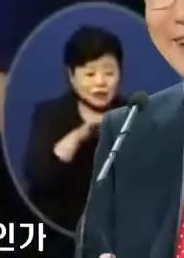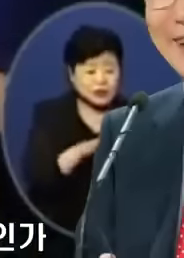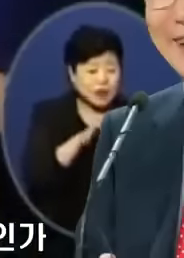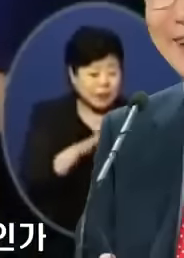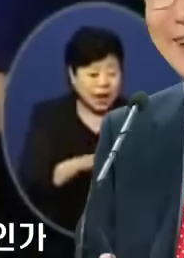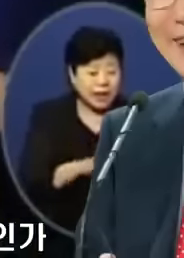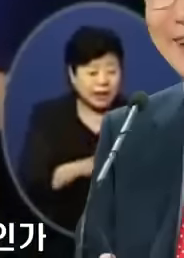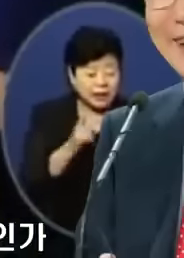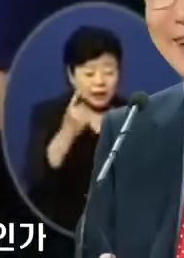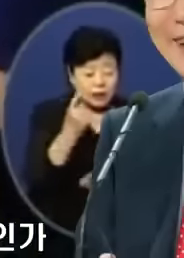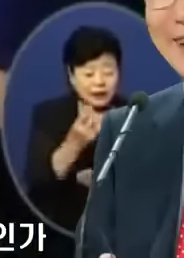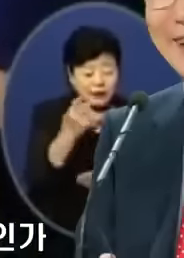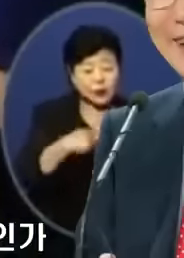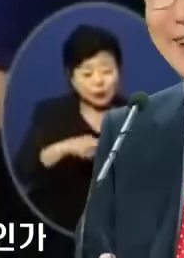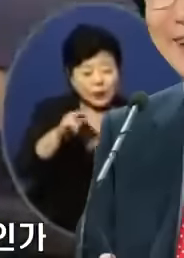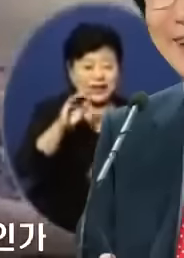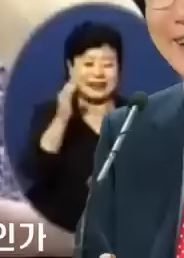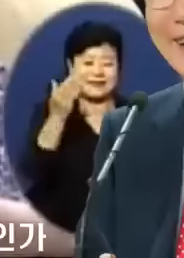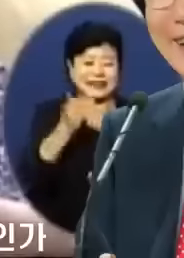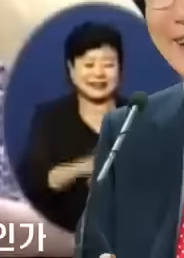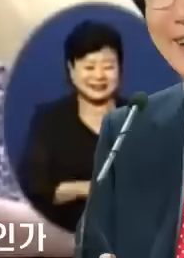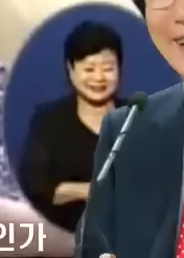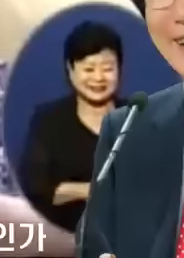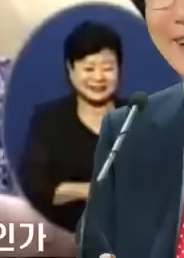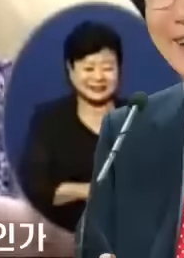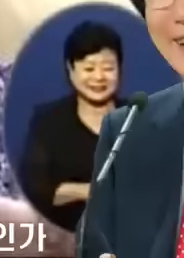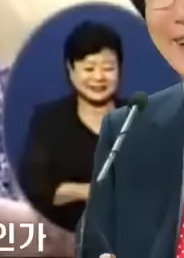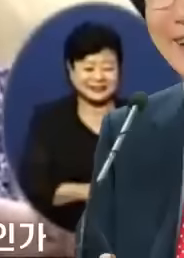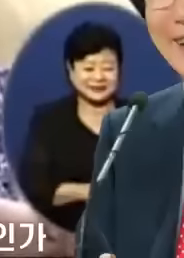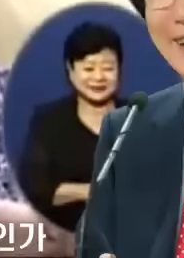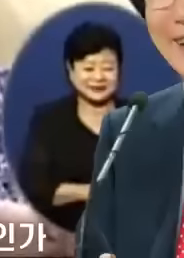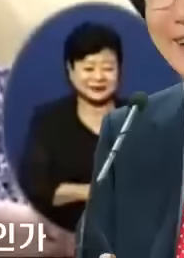귀신과 마귀는 한 길로 왔다 일곱 길로 도망을 치는 것입니다.